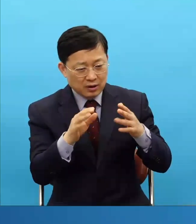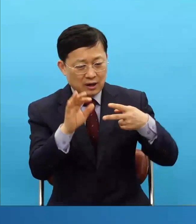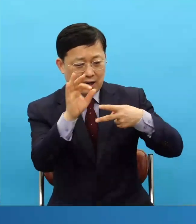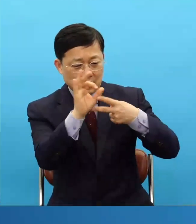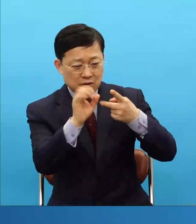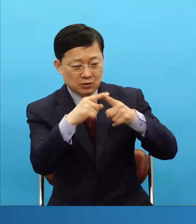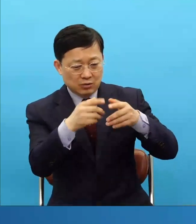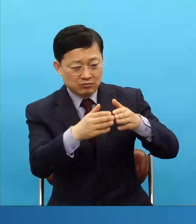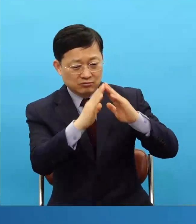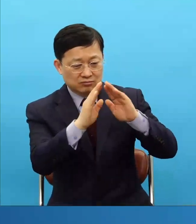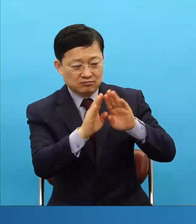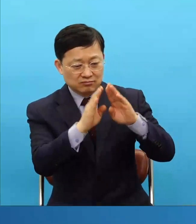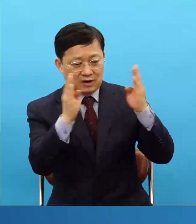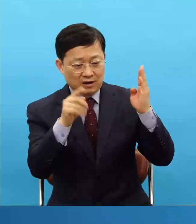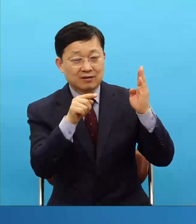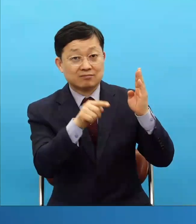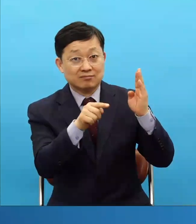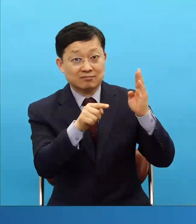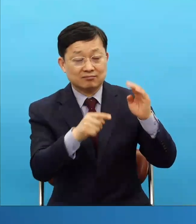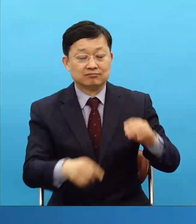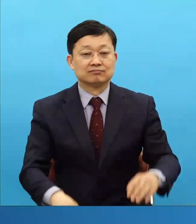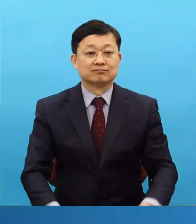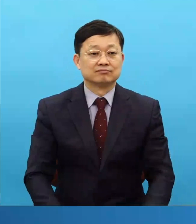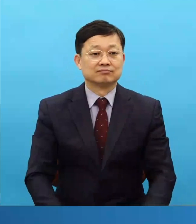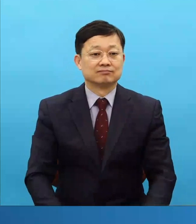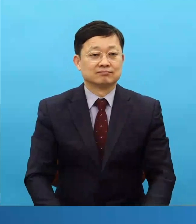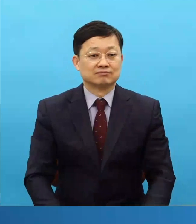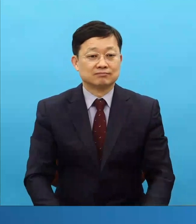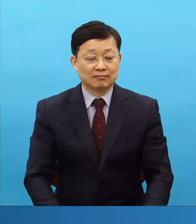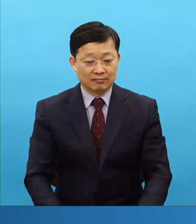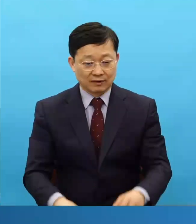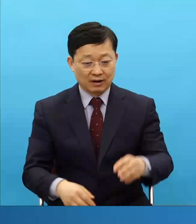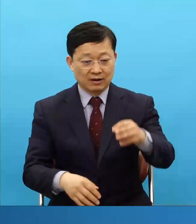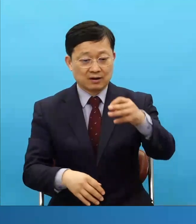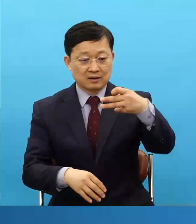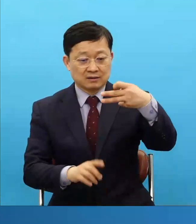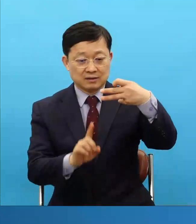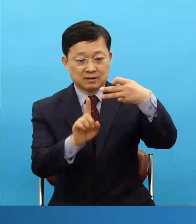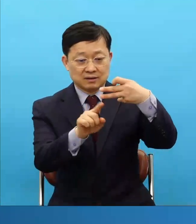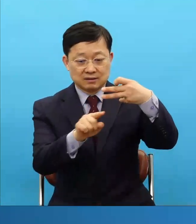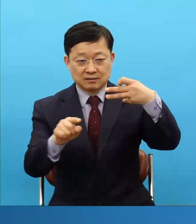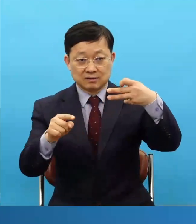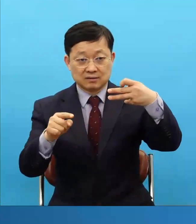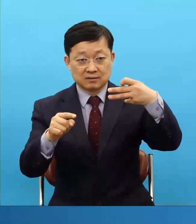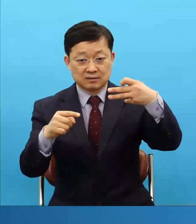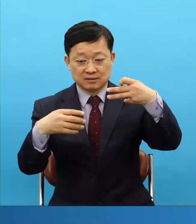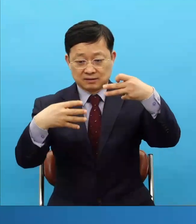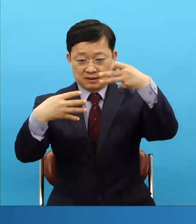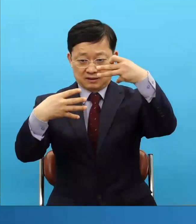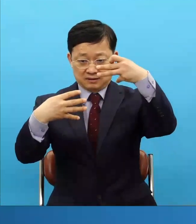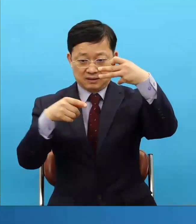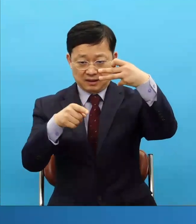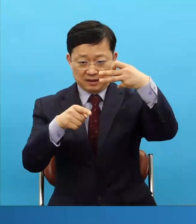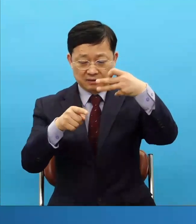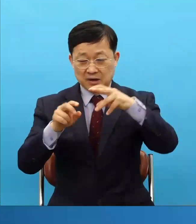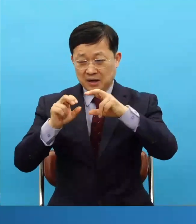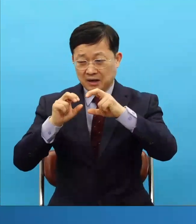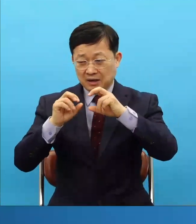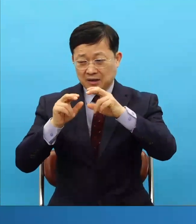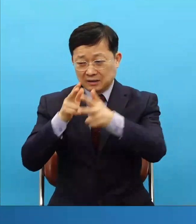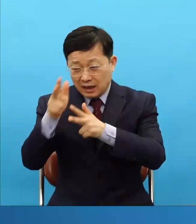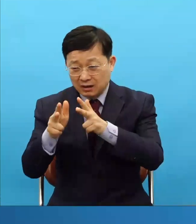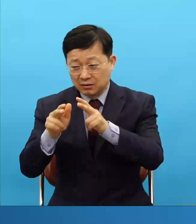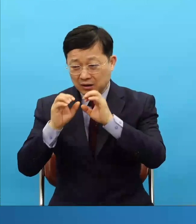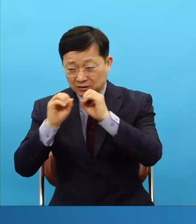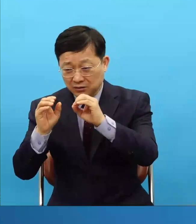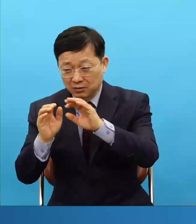people, the door to Antioch opened. 전도와 사업하기 이전에 응답부터 먼저 받아야 돼요. Even before doing evangelism